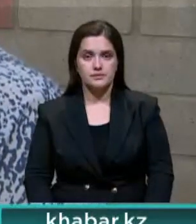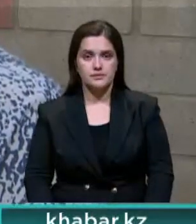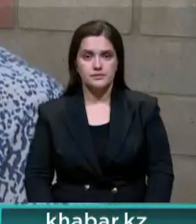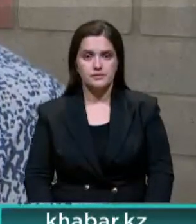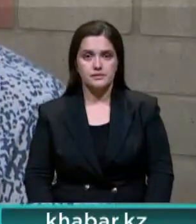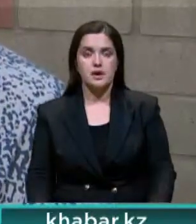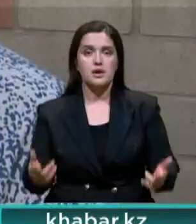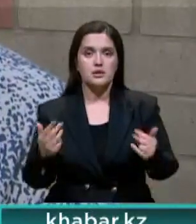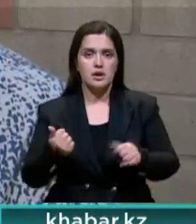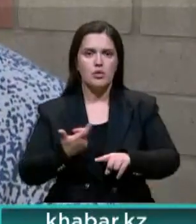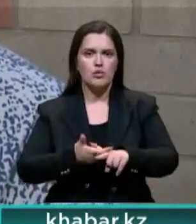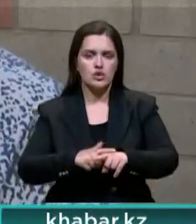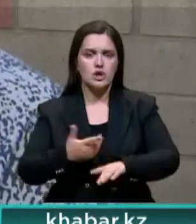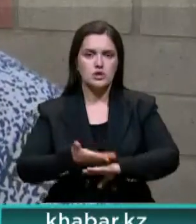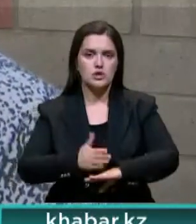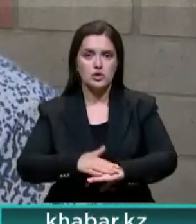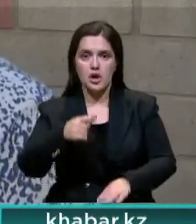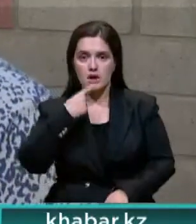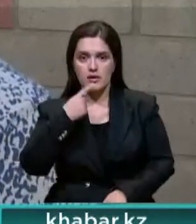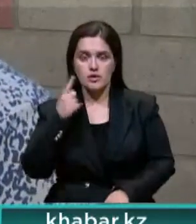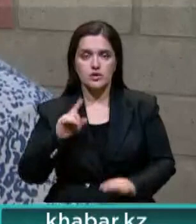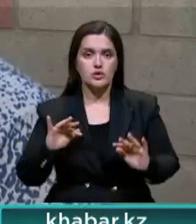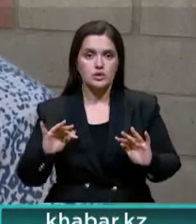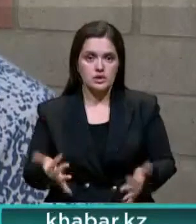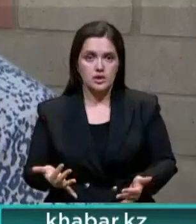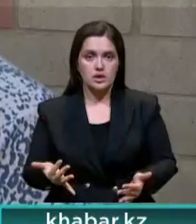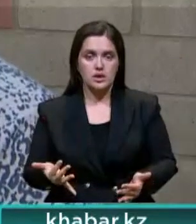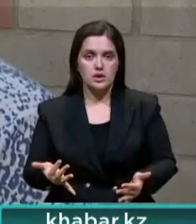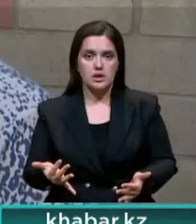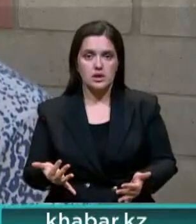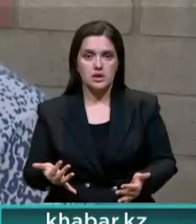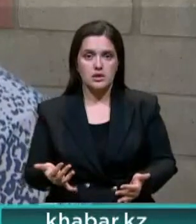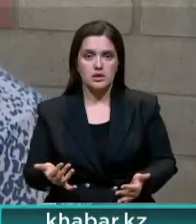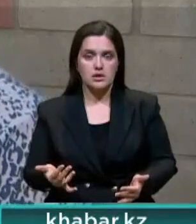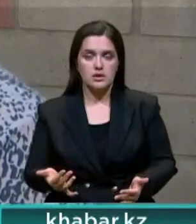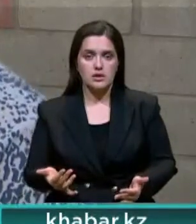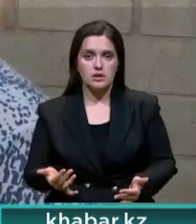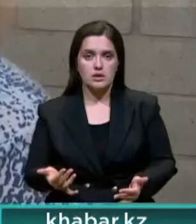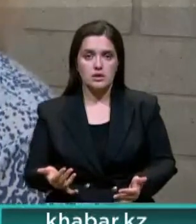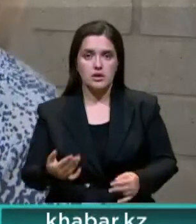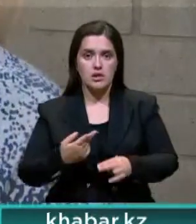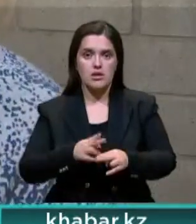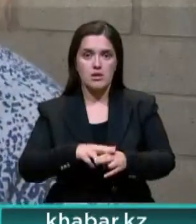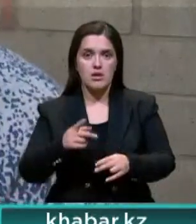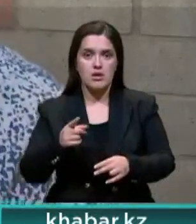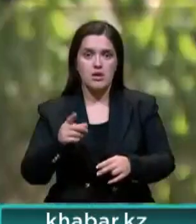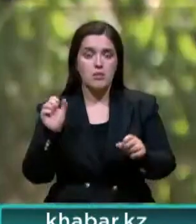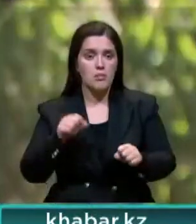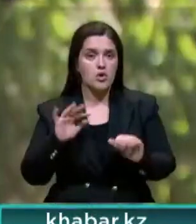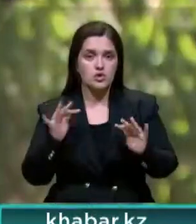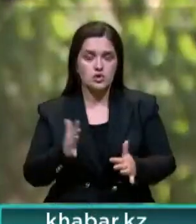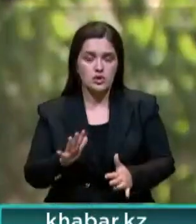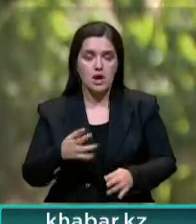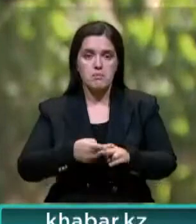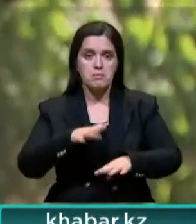Да, очень тяжело, конечно, говорить после того, что случилось. Этого могло бы не случиться, я с полной ответственностью заявляю.